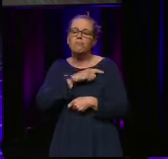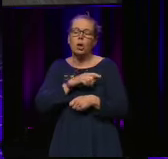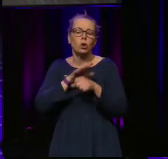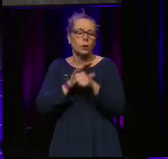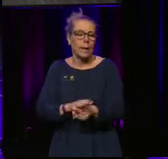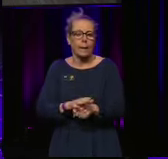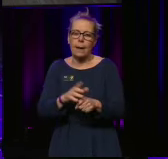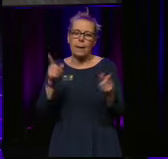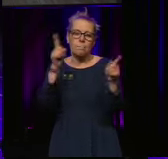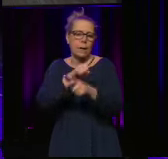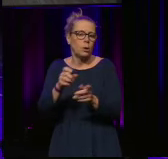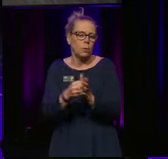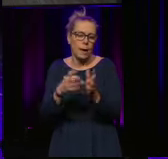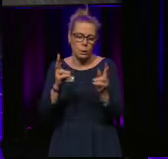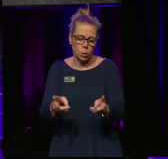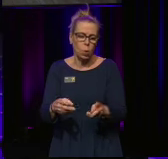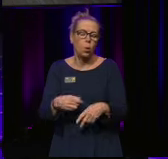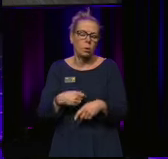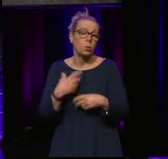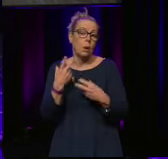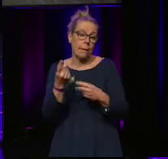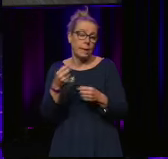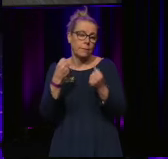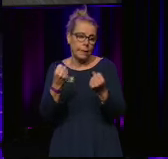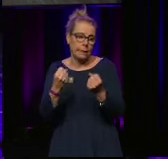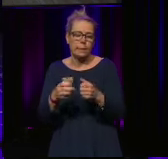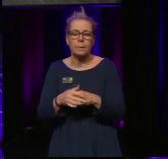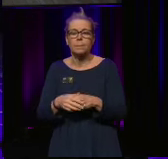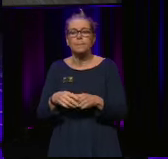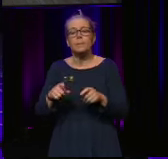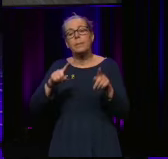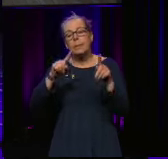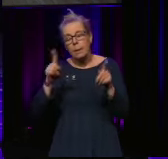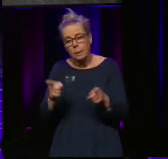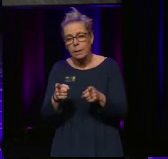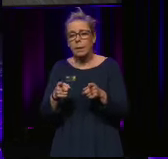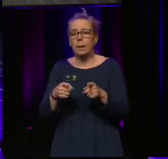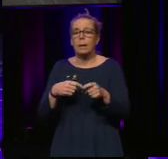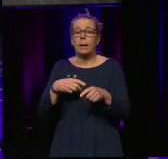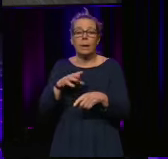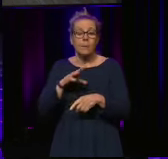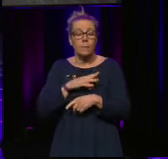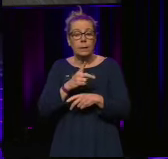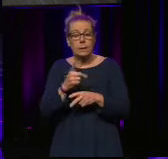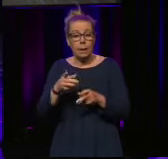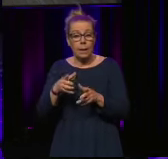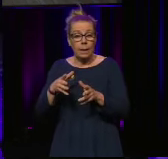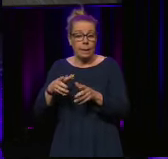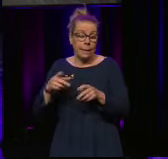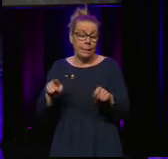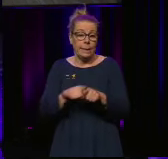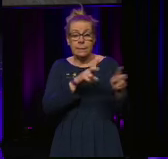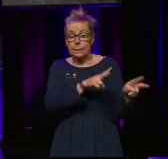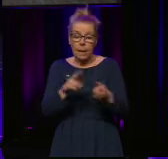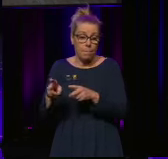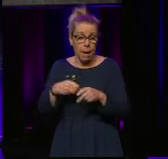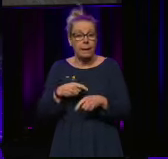annat centralt. Inom parentes, lite mer kuriöst, finns det en liknande regel i den franska grundlagen, men det handlar om